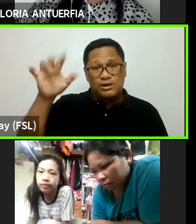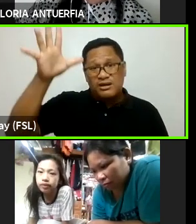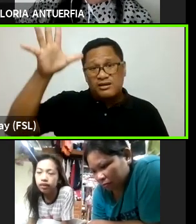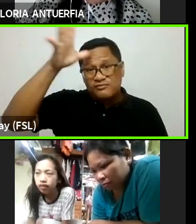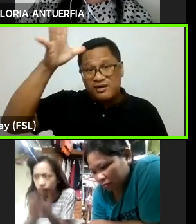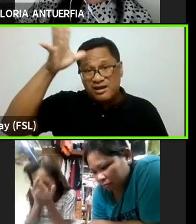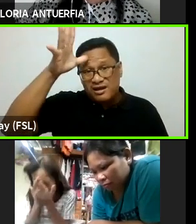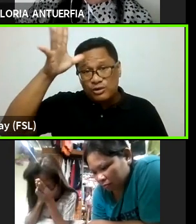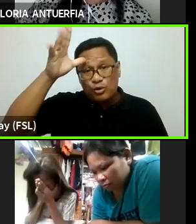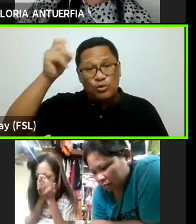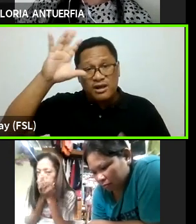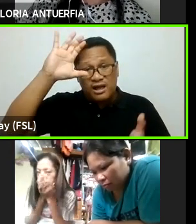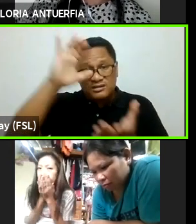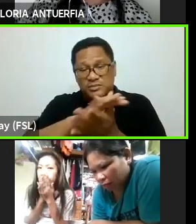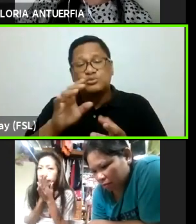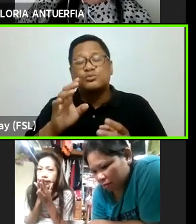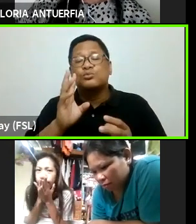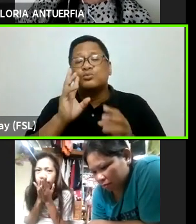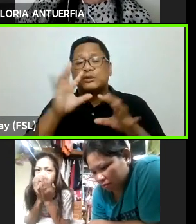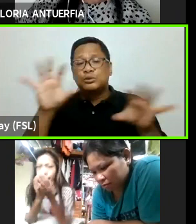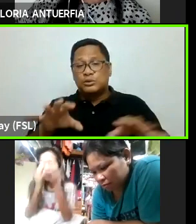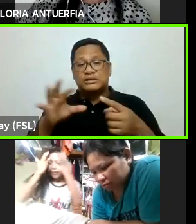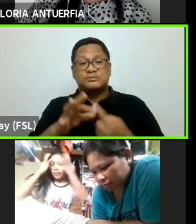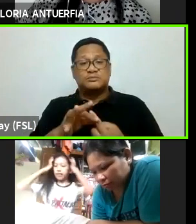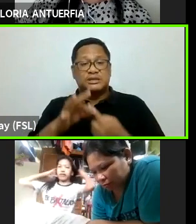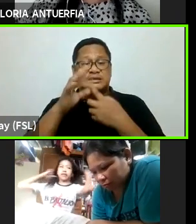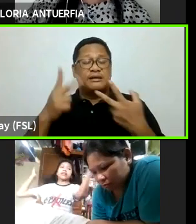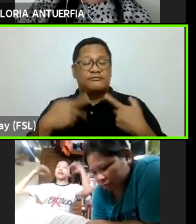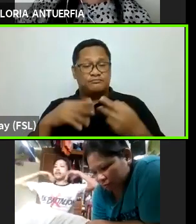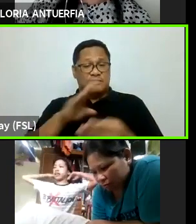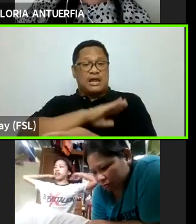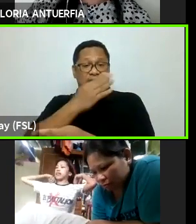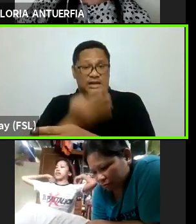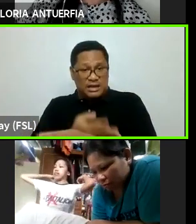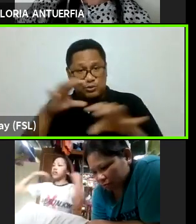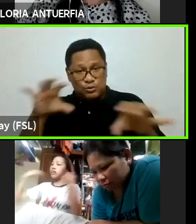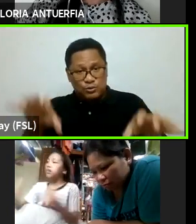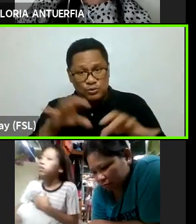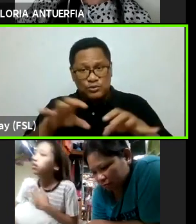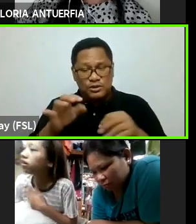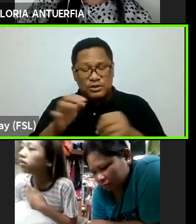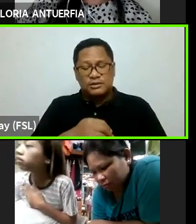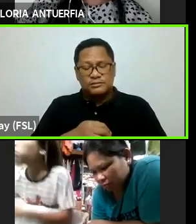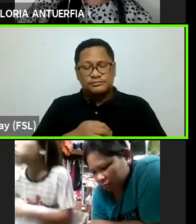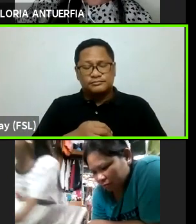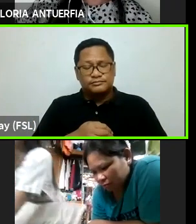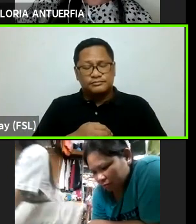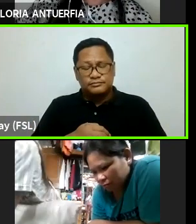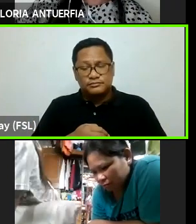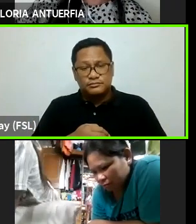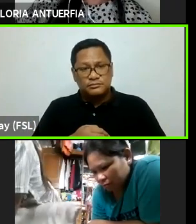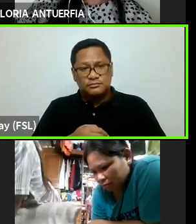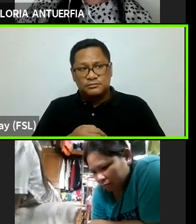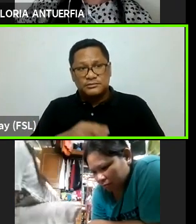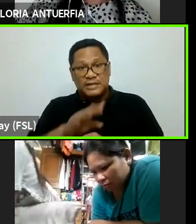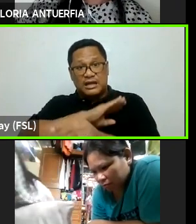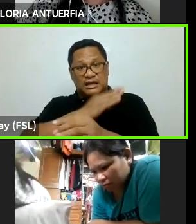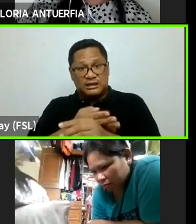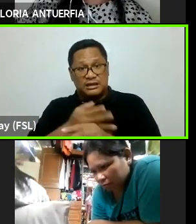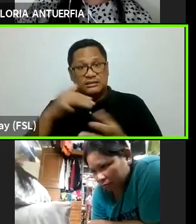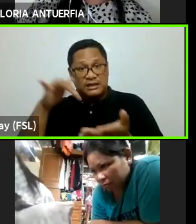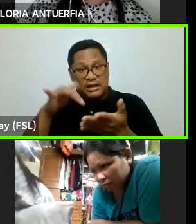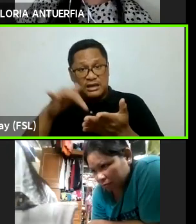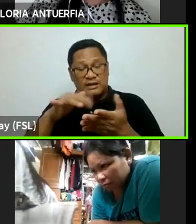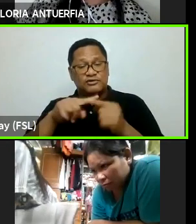lang ang maghahanap buhay. Lalo na kung may anak ka na nag-aaral. Naging experience ko yan. So, but then yung